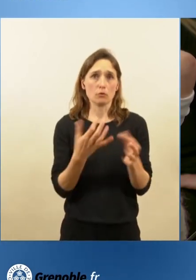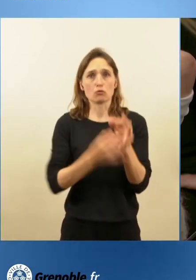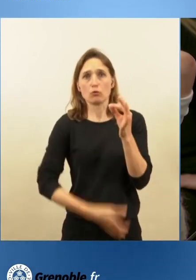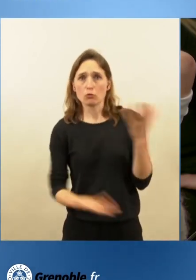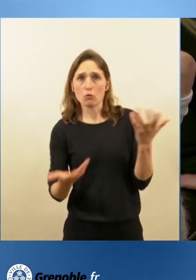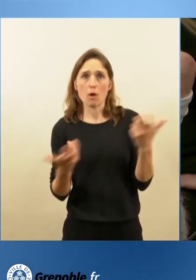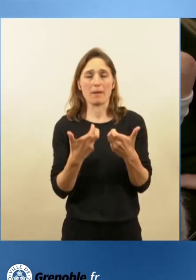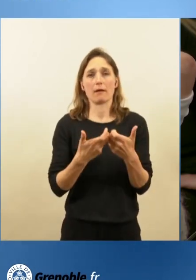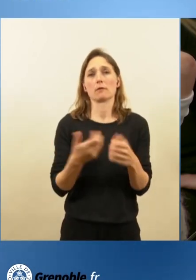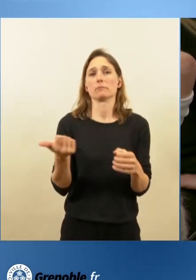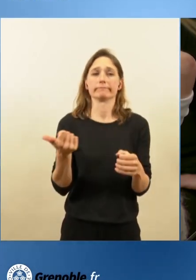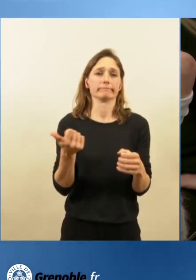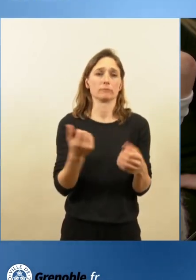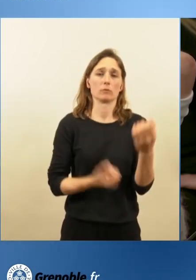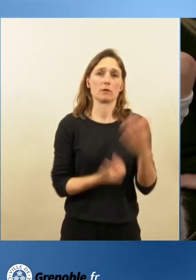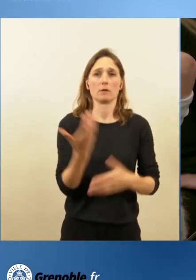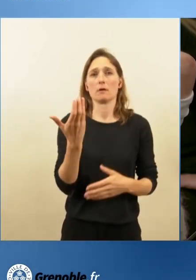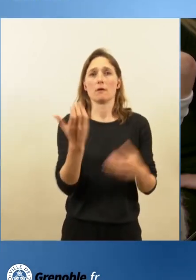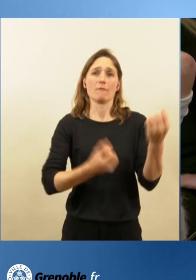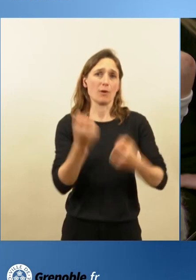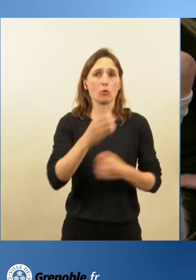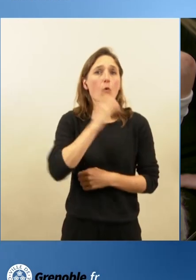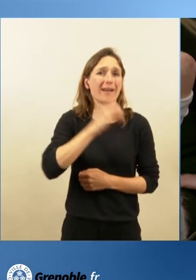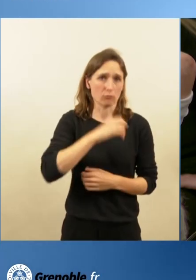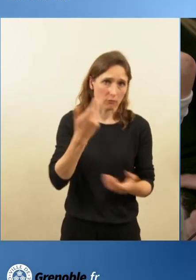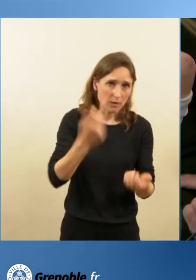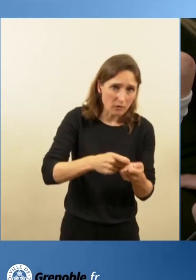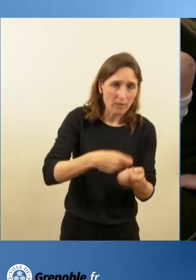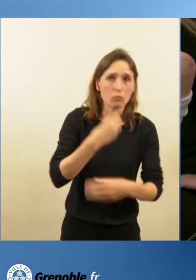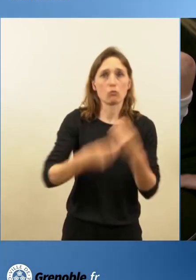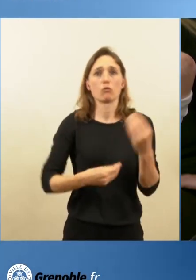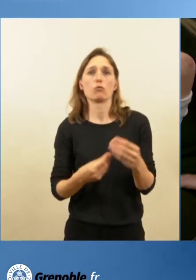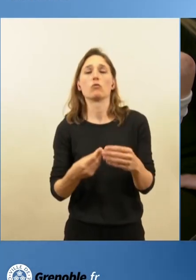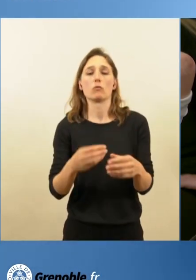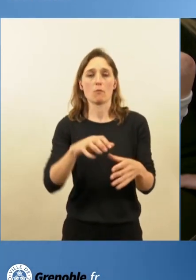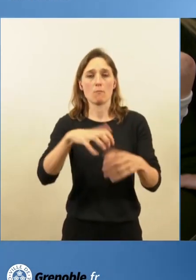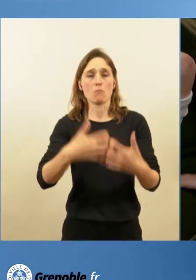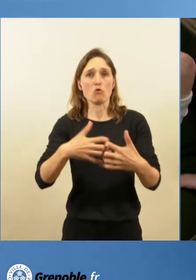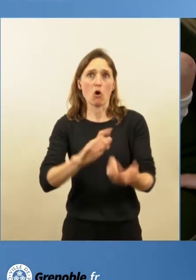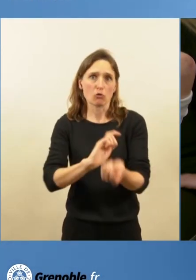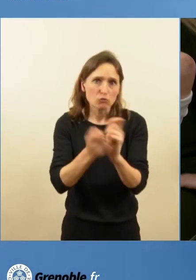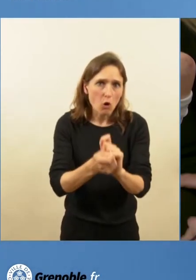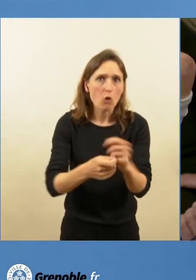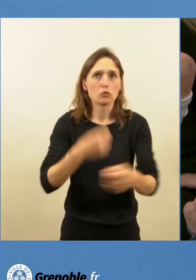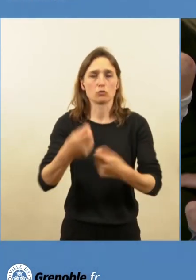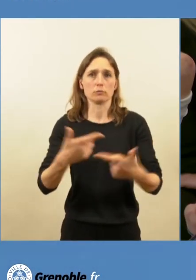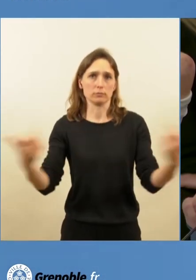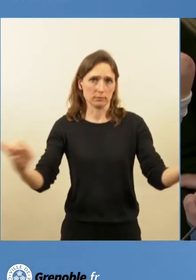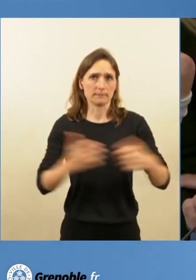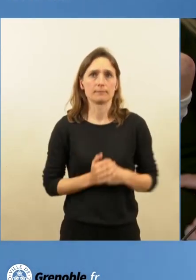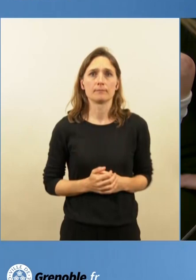d'occasions avec des fonds publics métropolitains orienté uniquement sur des modèles de véhicules qui consomment peu pour conclure Monsieur le Maire